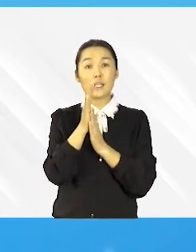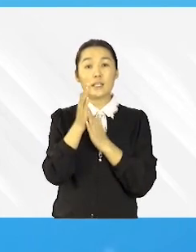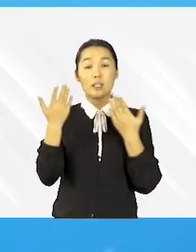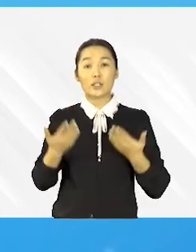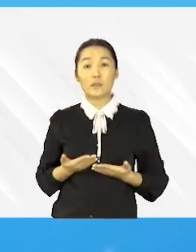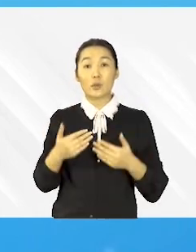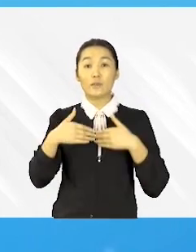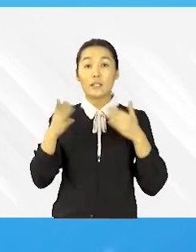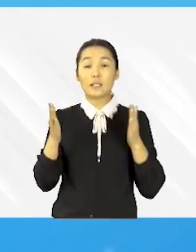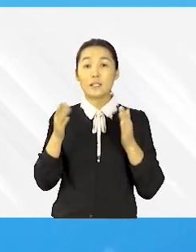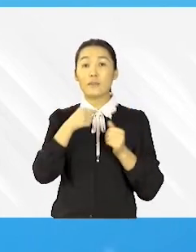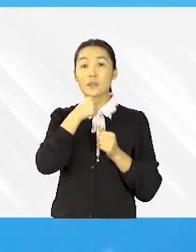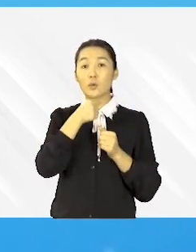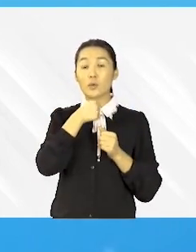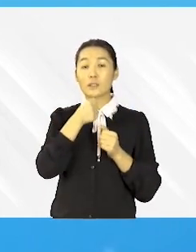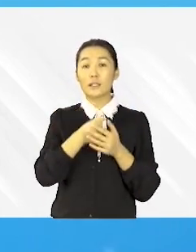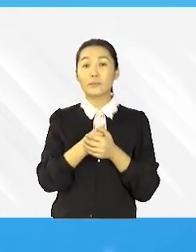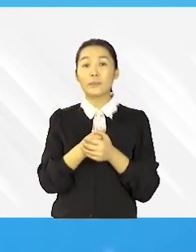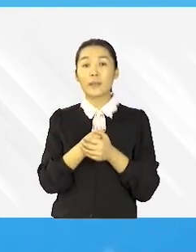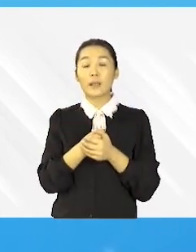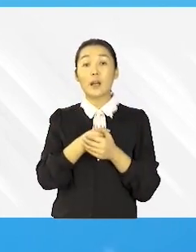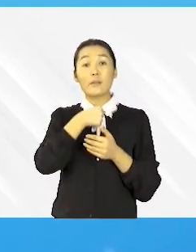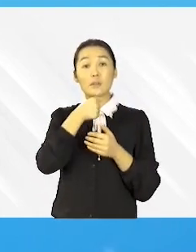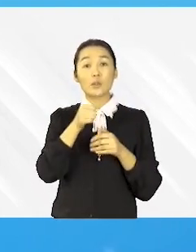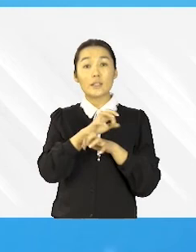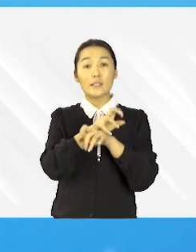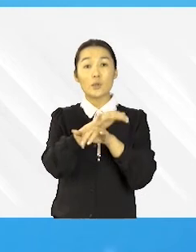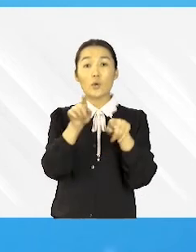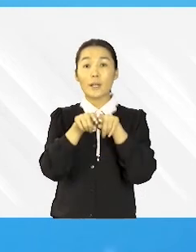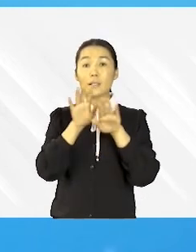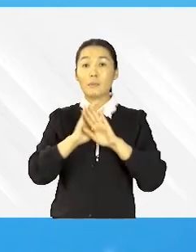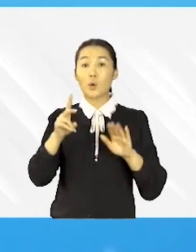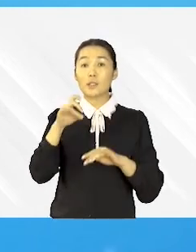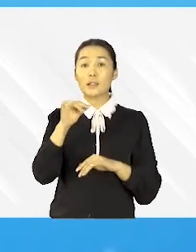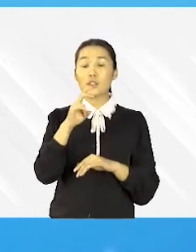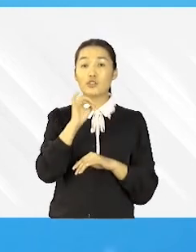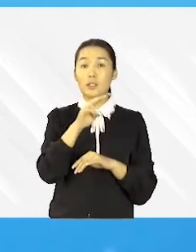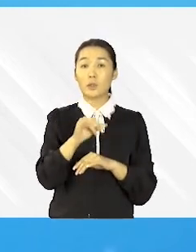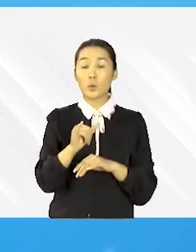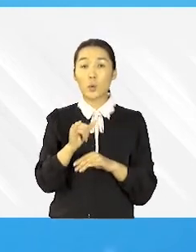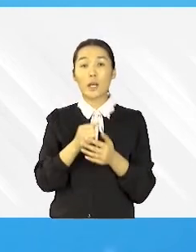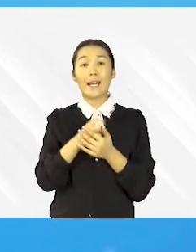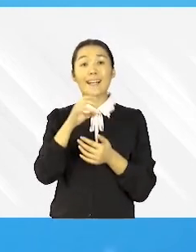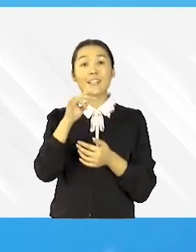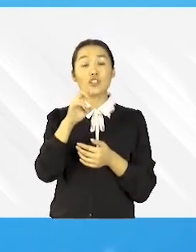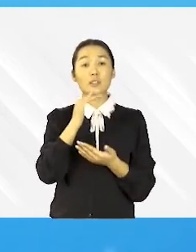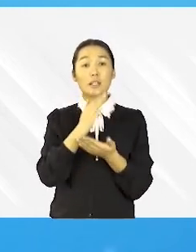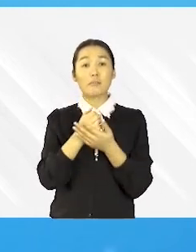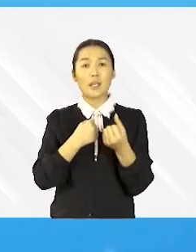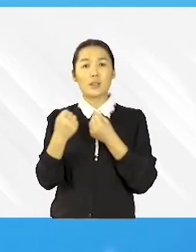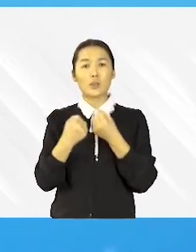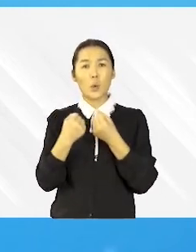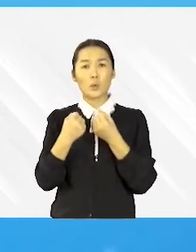на растениях. Поэтому взрослое насекомое не похоже на личинку. Личинка майского жука имеет толстое серое